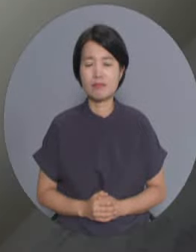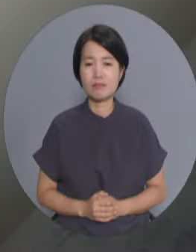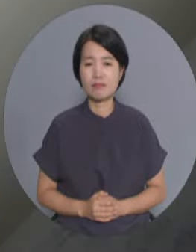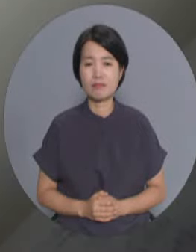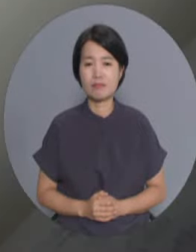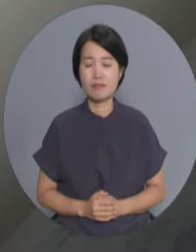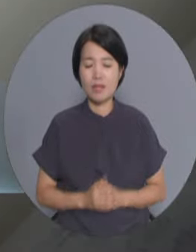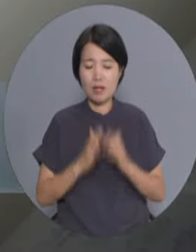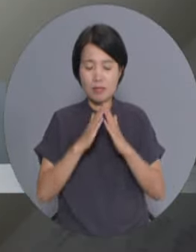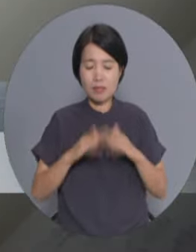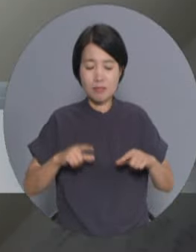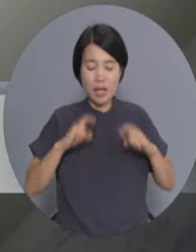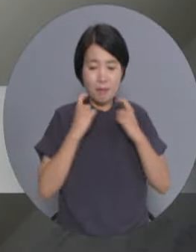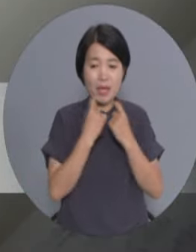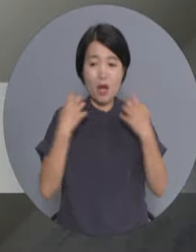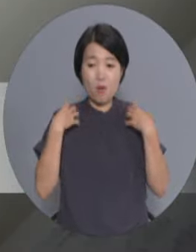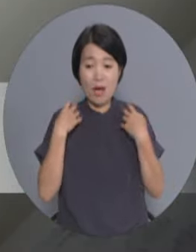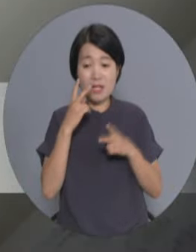전남